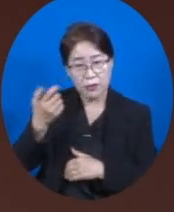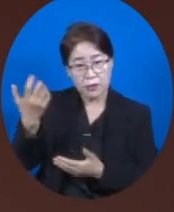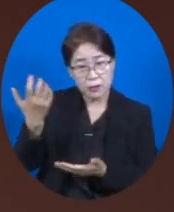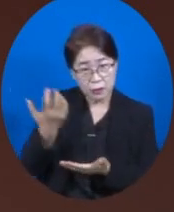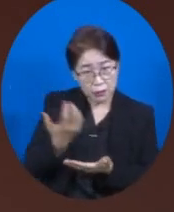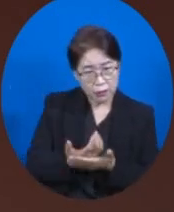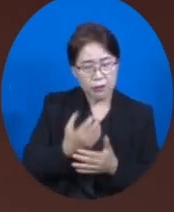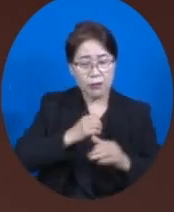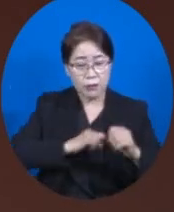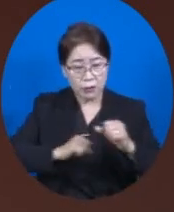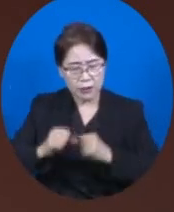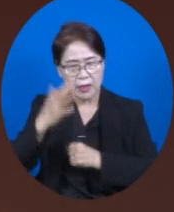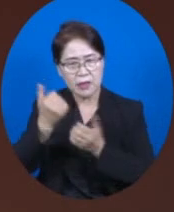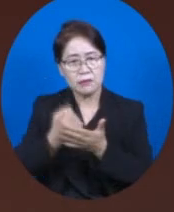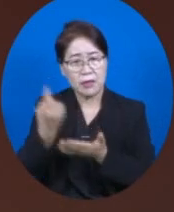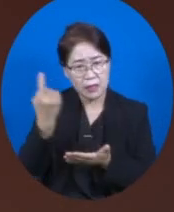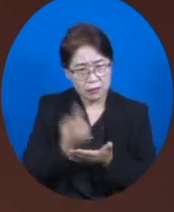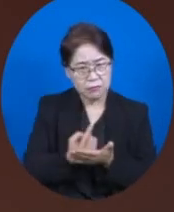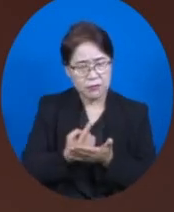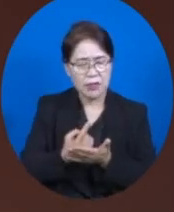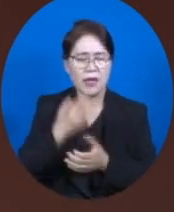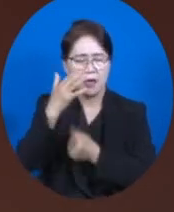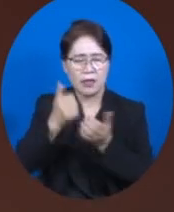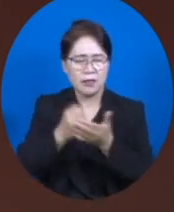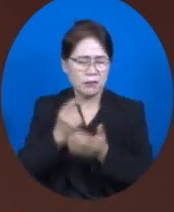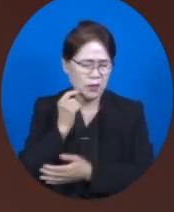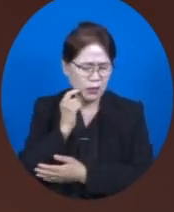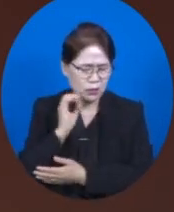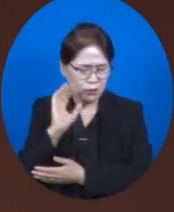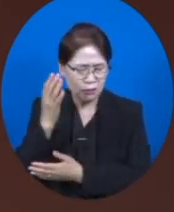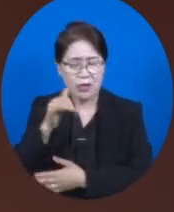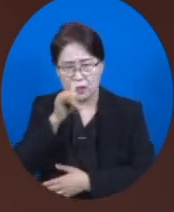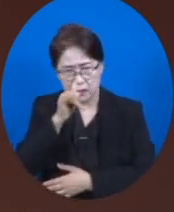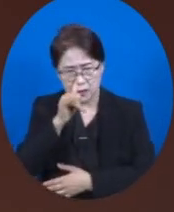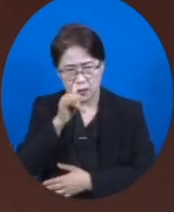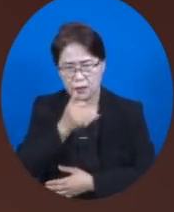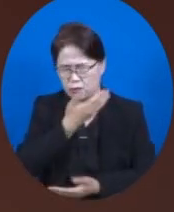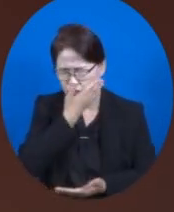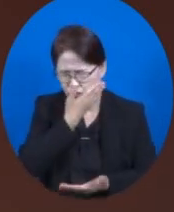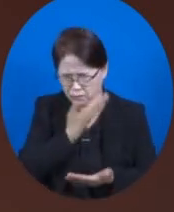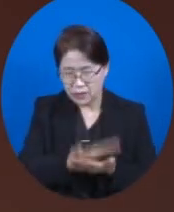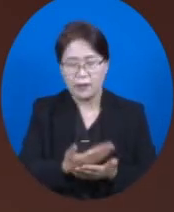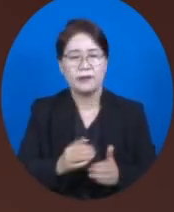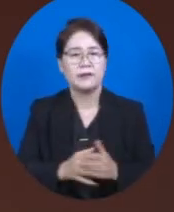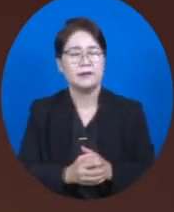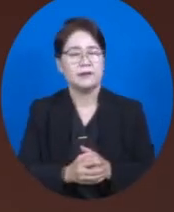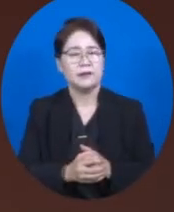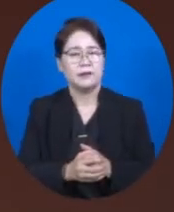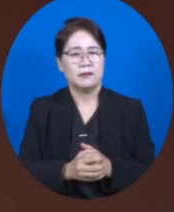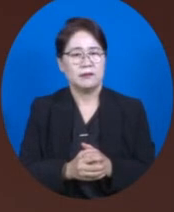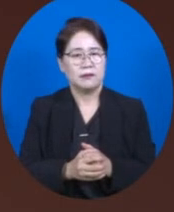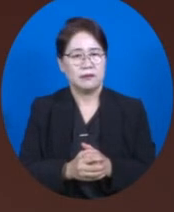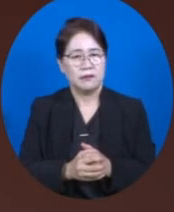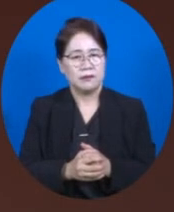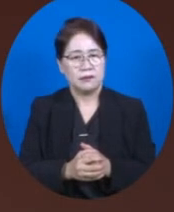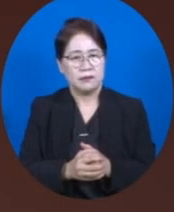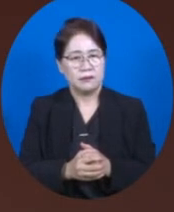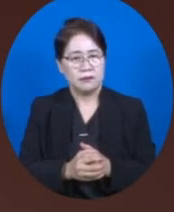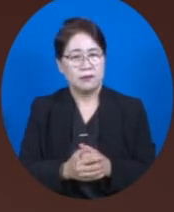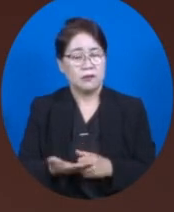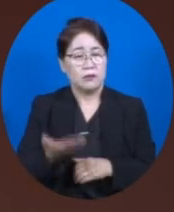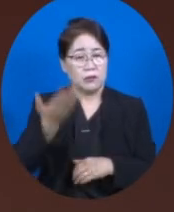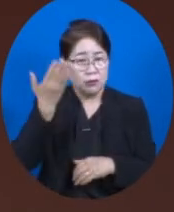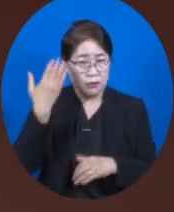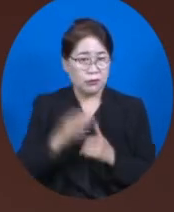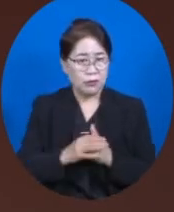하나님의 임재가 있고 하나님의 영광이 있느냐라고 하는 것입니다 이렇게 이전에 솔로몬의 성전에 영광을